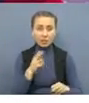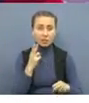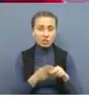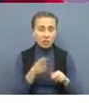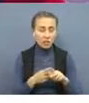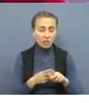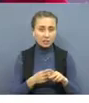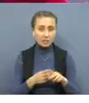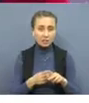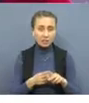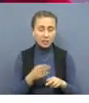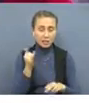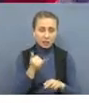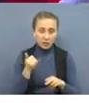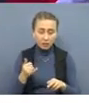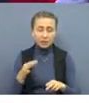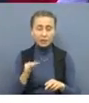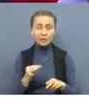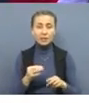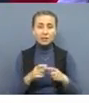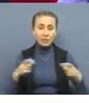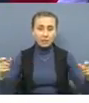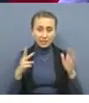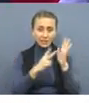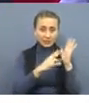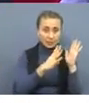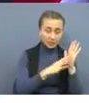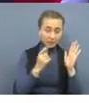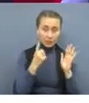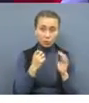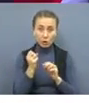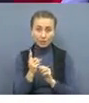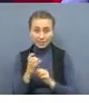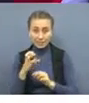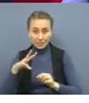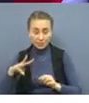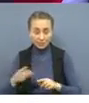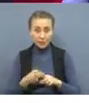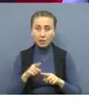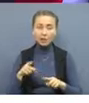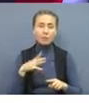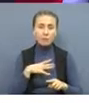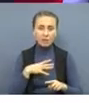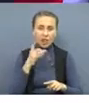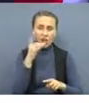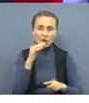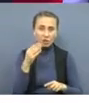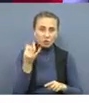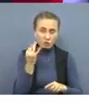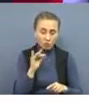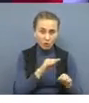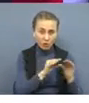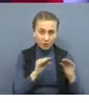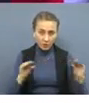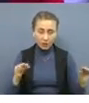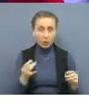железа. В длину они размером 79 и 111 сантиметров. Конечно же, они покрыты ржой, но тем не